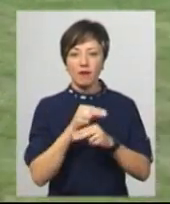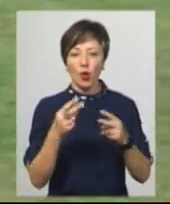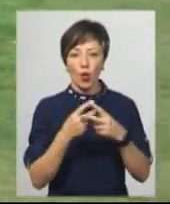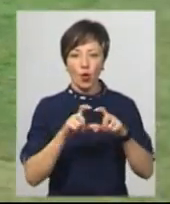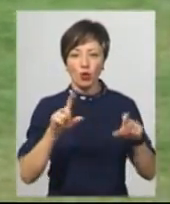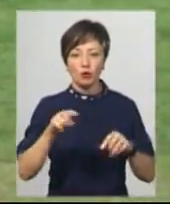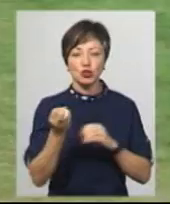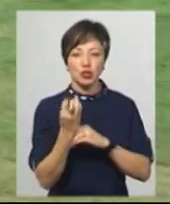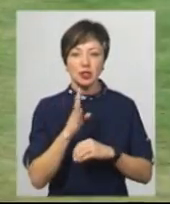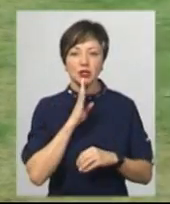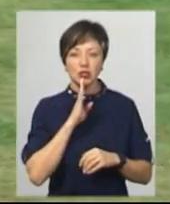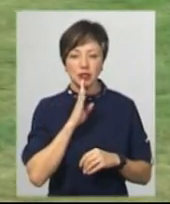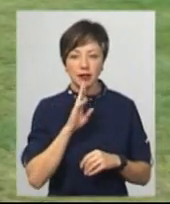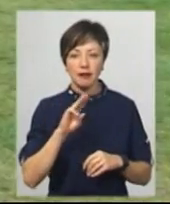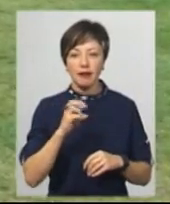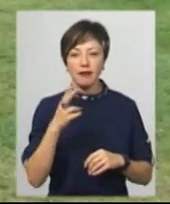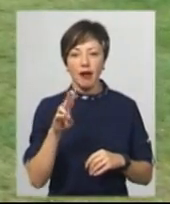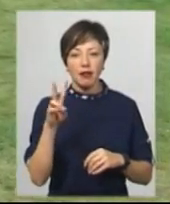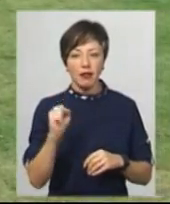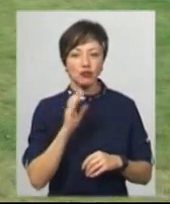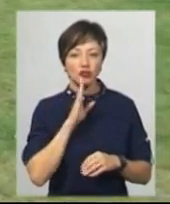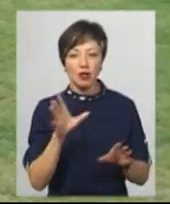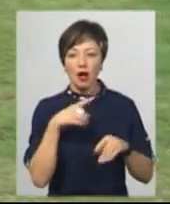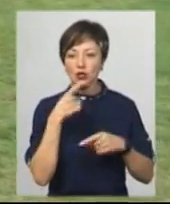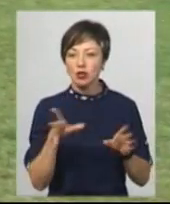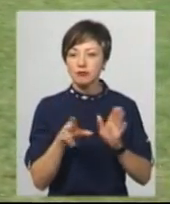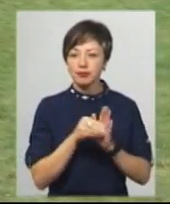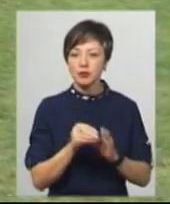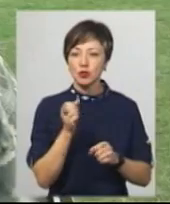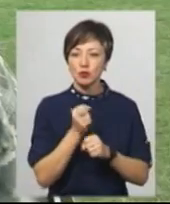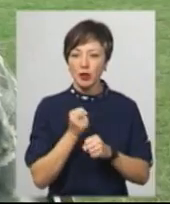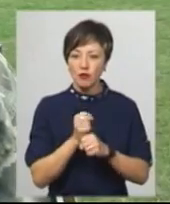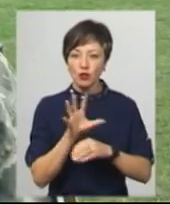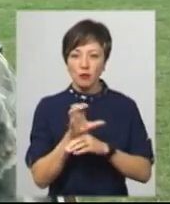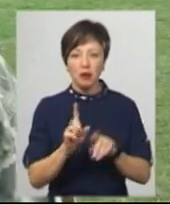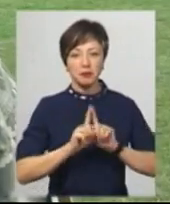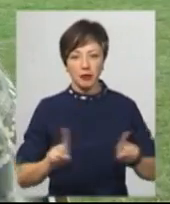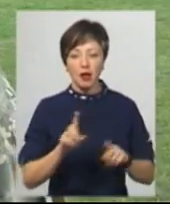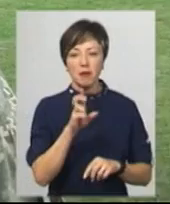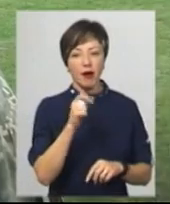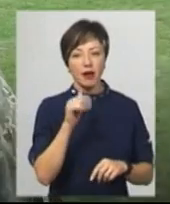14 Тетяна Красільнікова. Жінка каже, робота із собакою специфічна. Багіра – вона